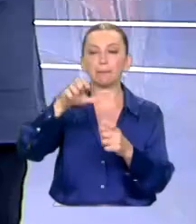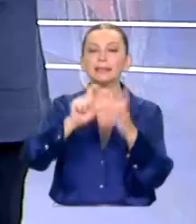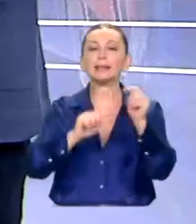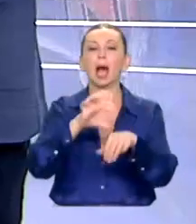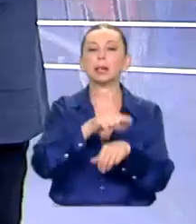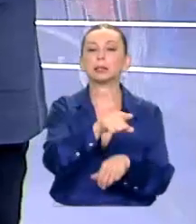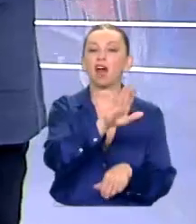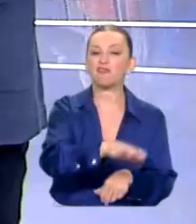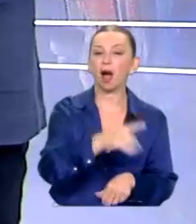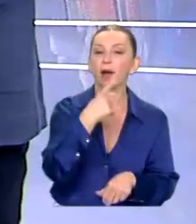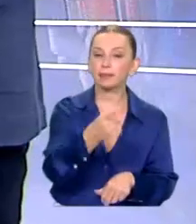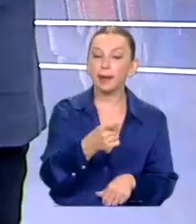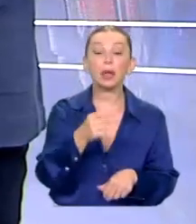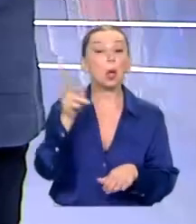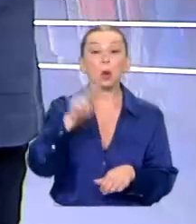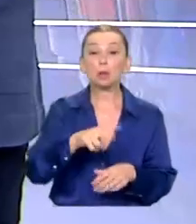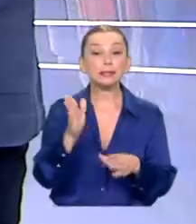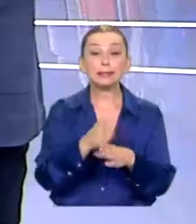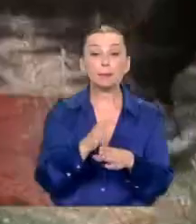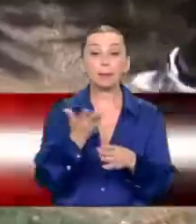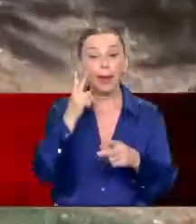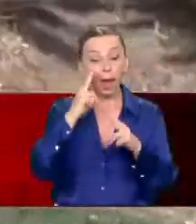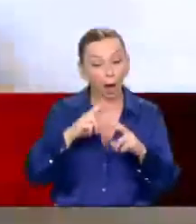ölüm nedeni soruşturma sonucunda netleşecek.